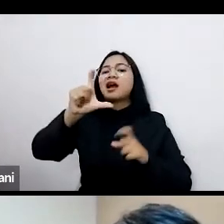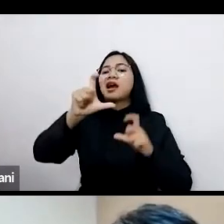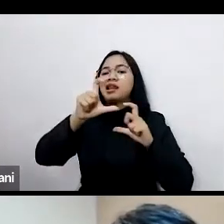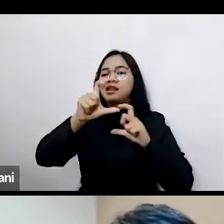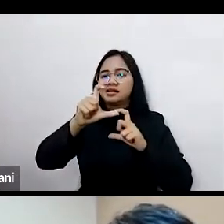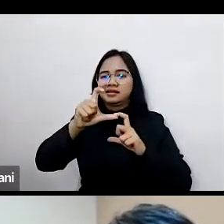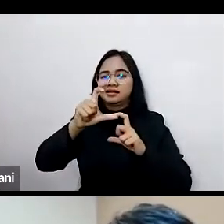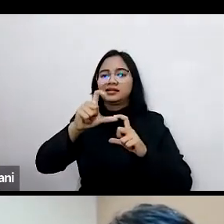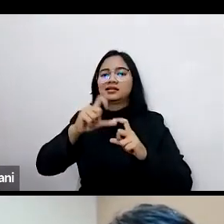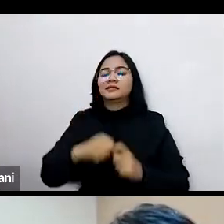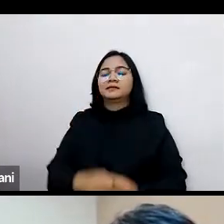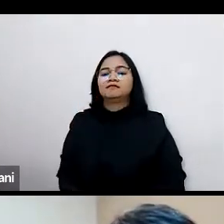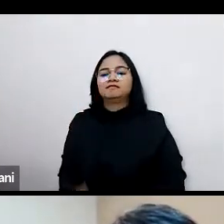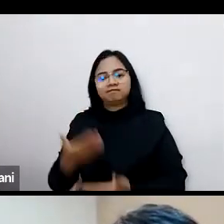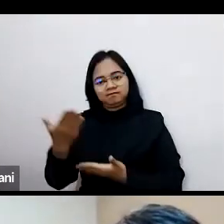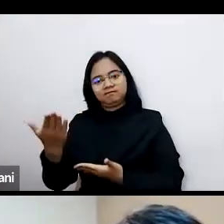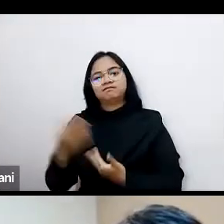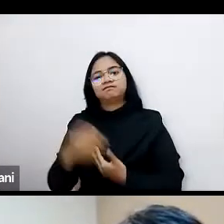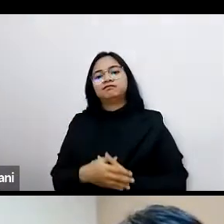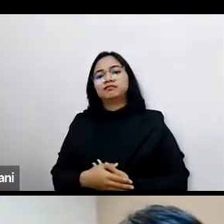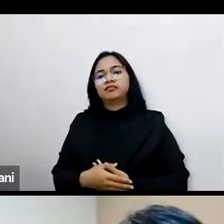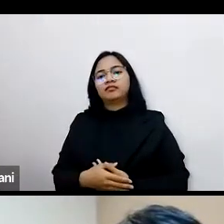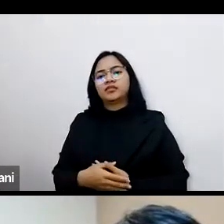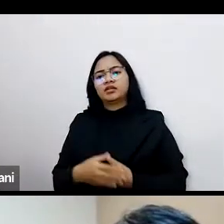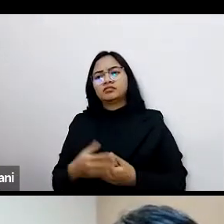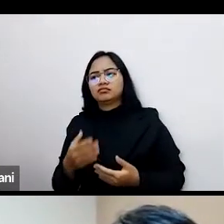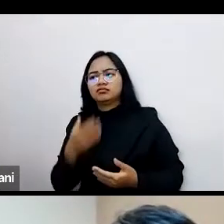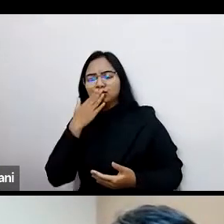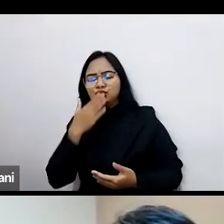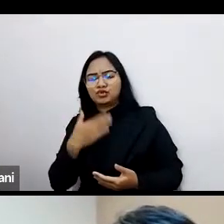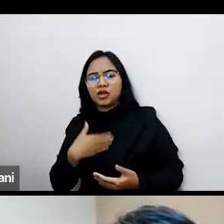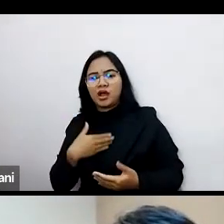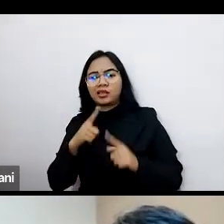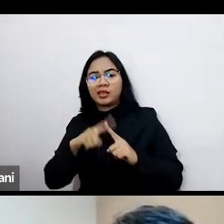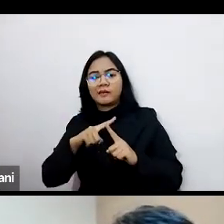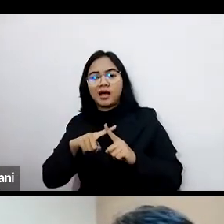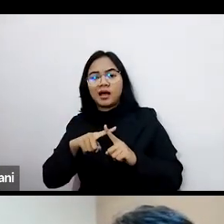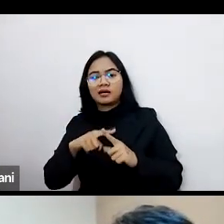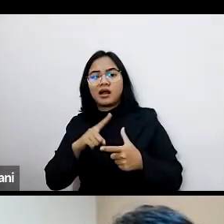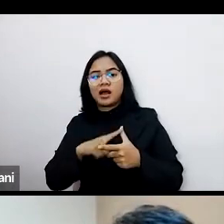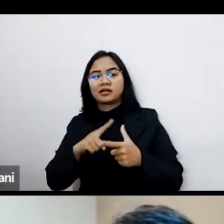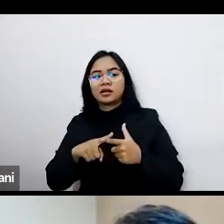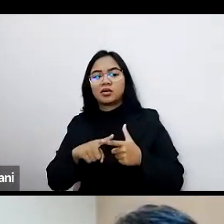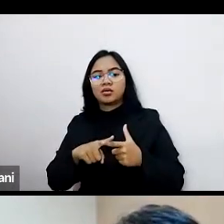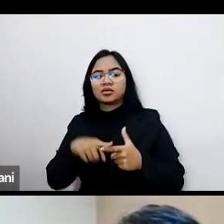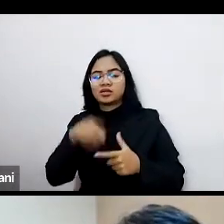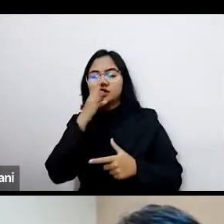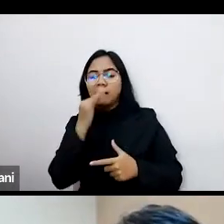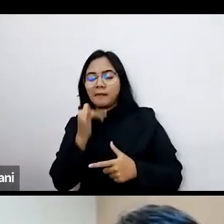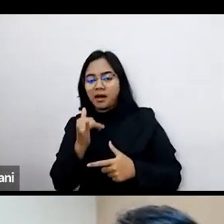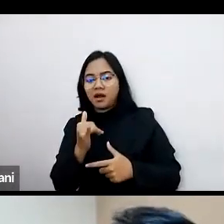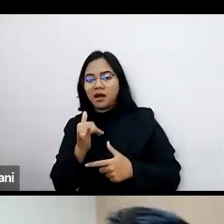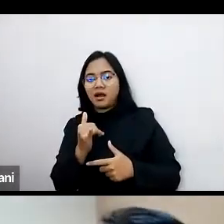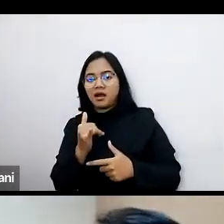sama seperti Kak Ibah? Atau punya tambahan informasi lainnya, Kak?